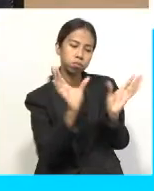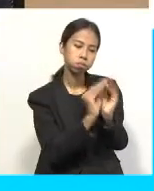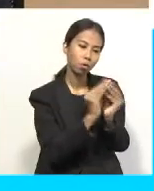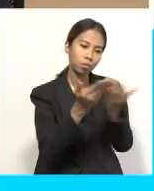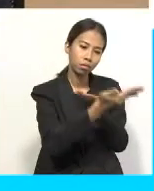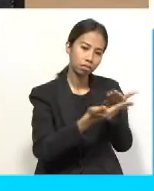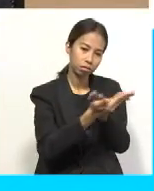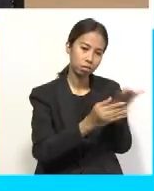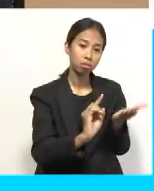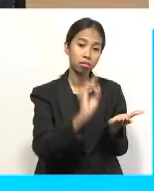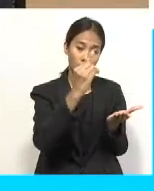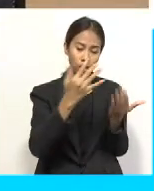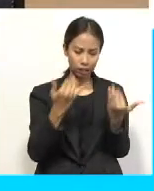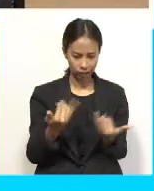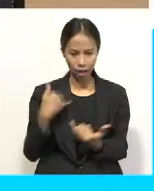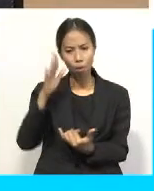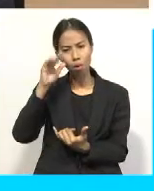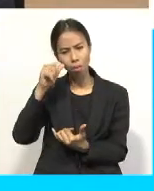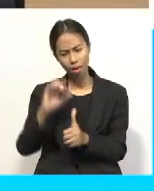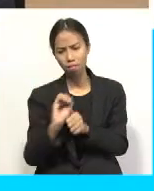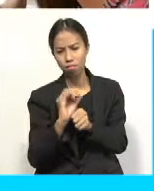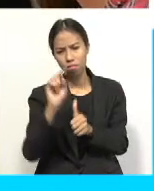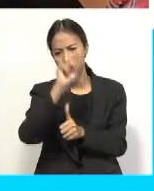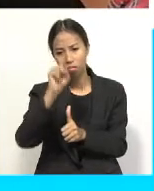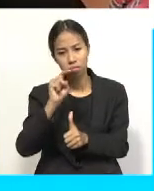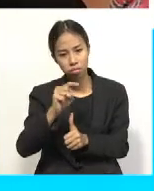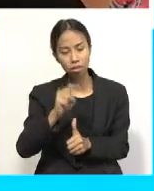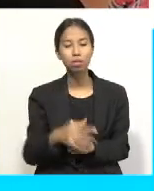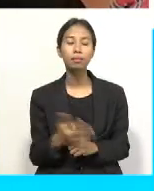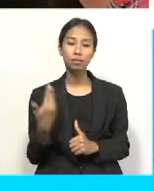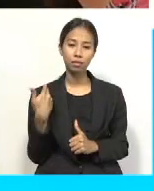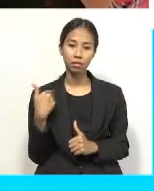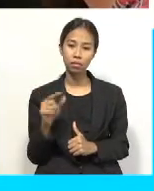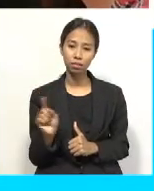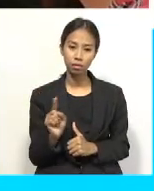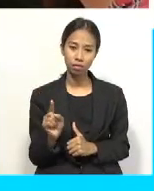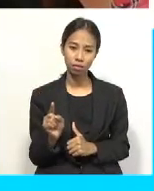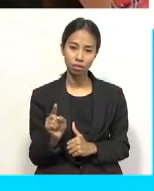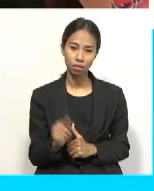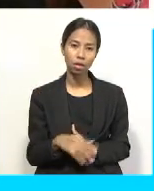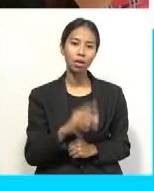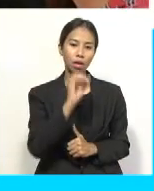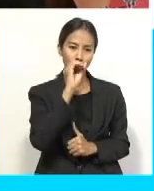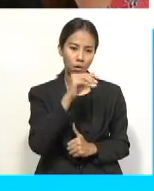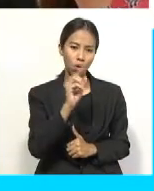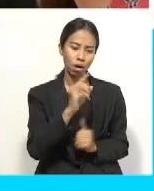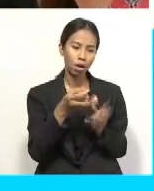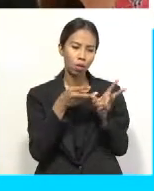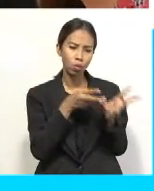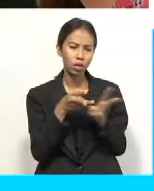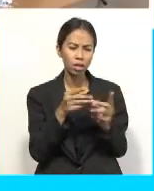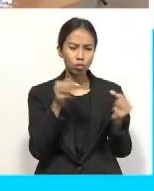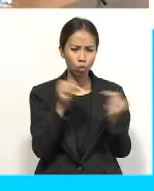ครั้งหนึ่งในข้อร้องเรียนที่ผู้ปกครองให้ตั้งข้อสังเกตหรือให้ความสงสัยกันก็คือว่าทางทปอเนี่ยควรจะเพิ่มช่องทางในการติด